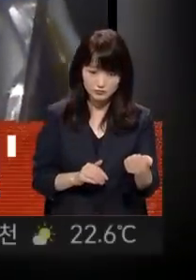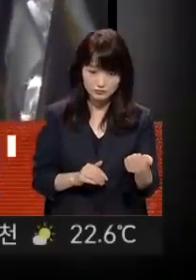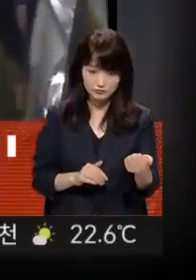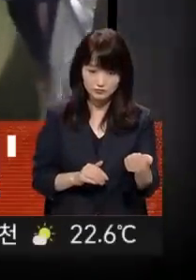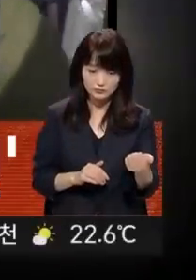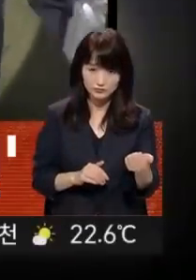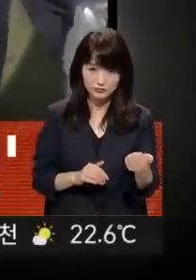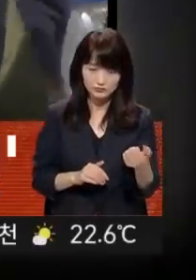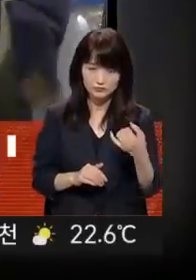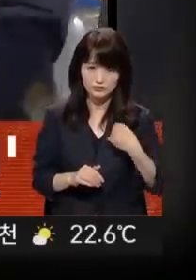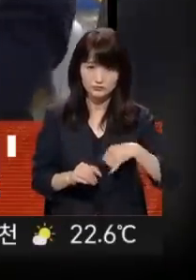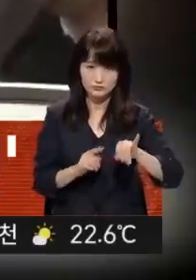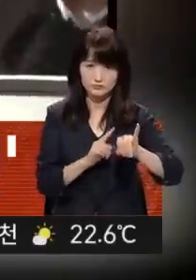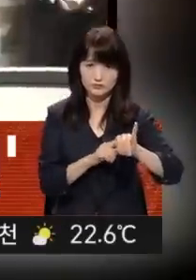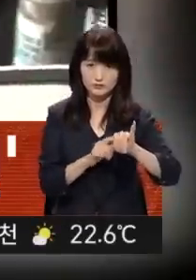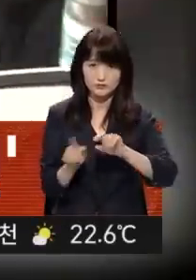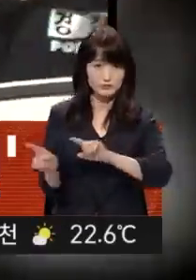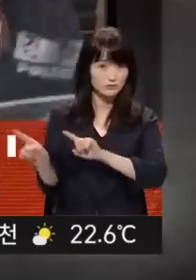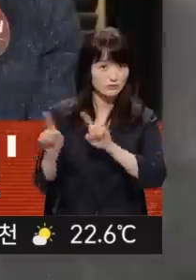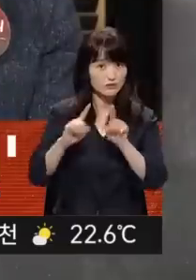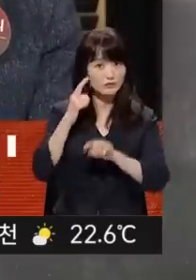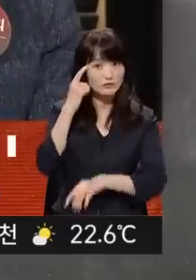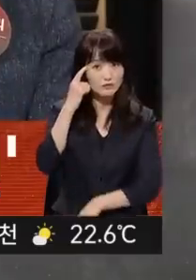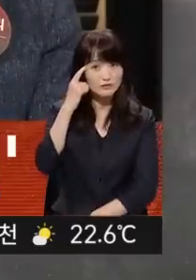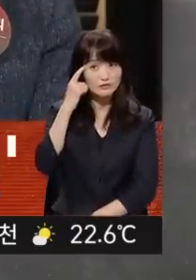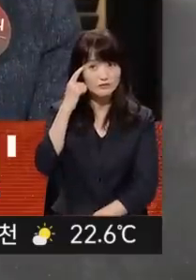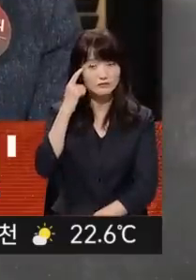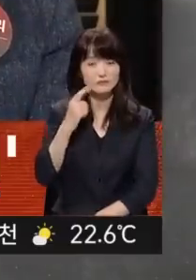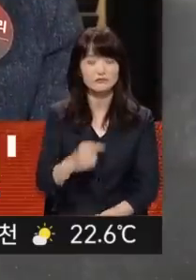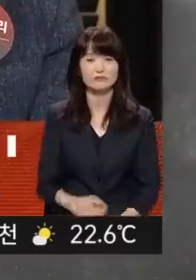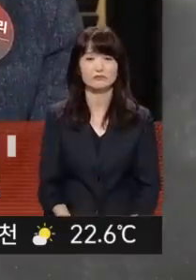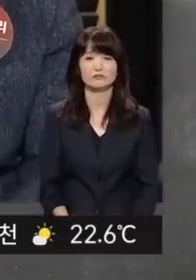살아날 걸로 부활할 걸로 생각했다 이거